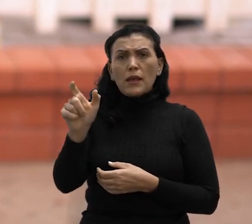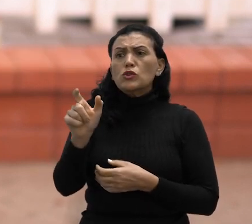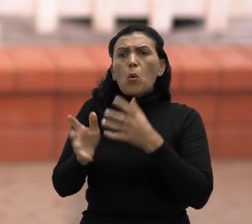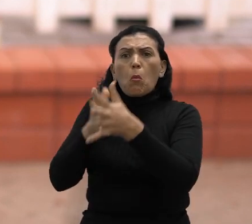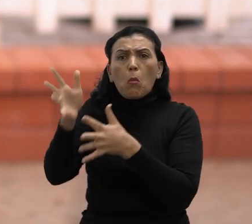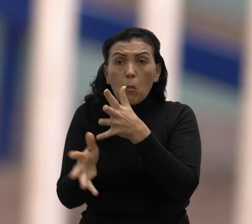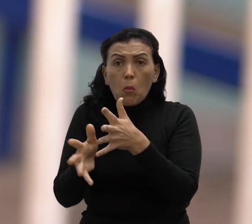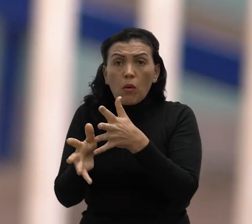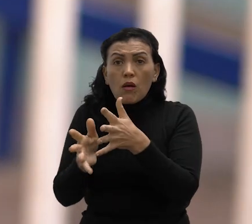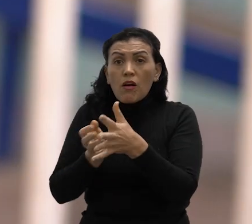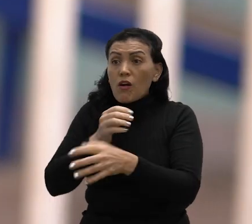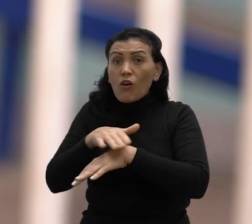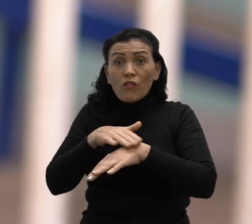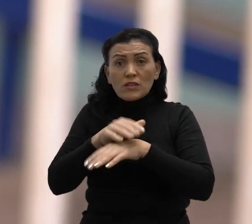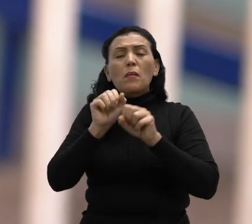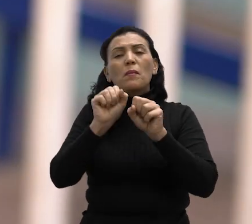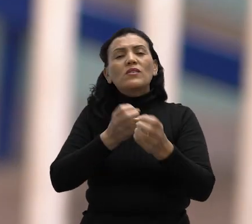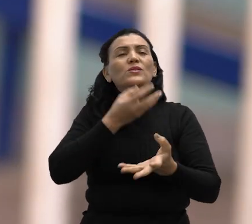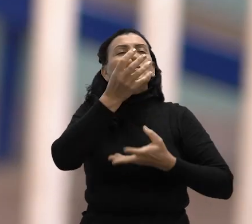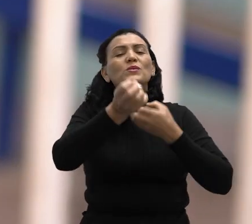بتحكي للبحر،